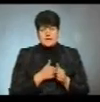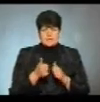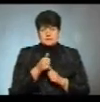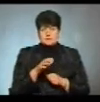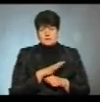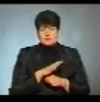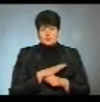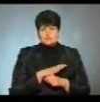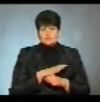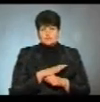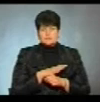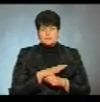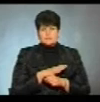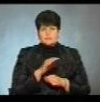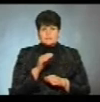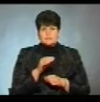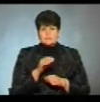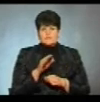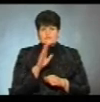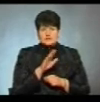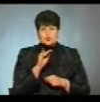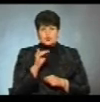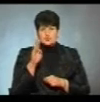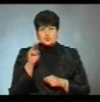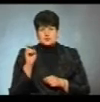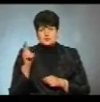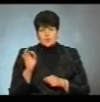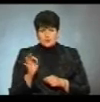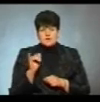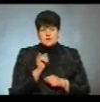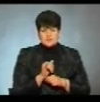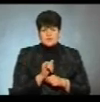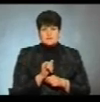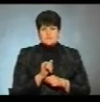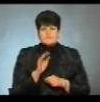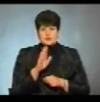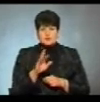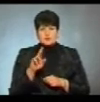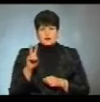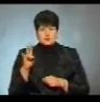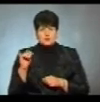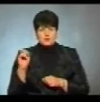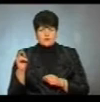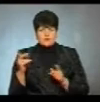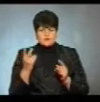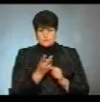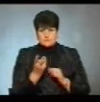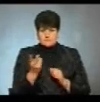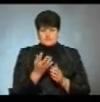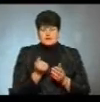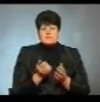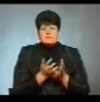голосування стали нардеп від блоку партії «Наша Україна» Віктор Ющенко та тодішній прем'єр-міністр Віктор Янукович. Обидва набрали